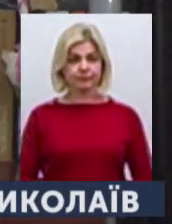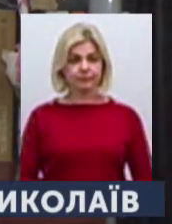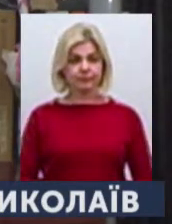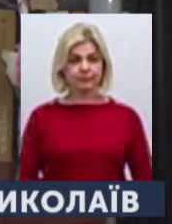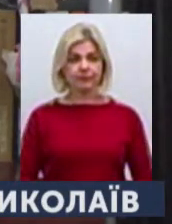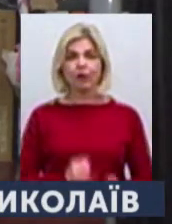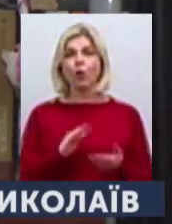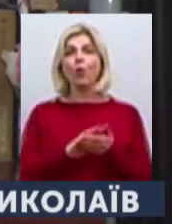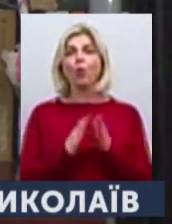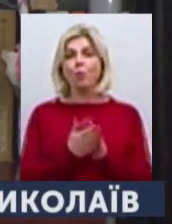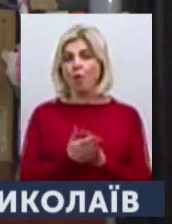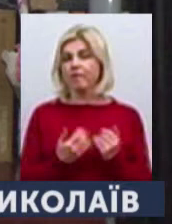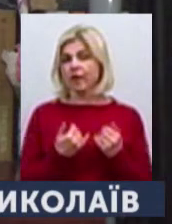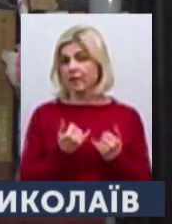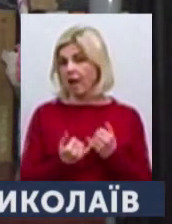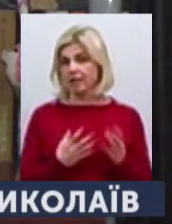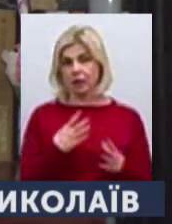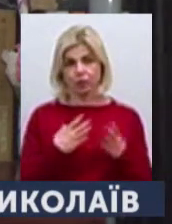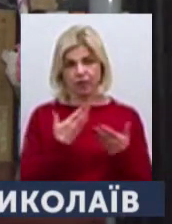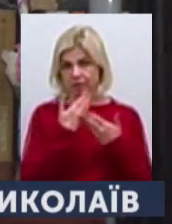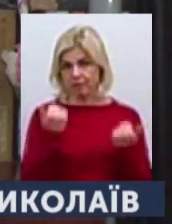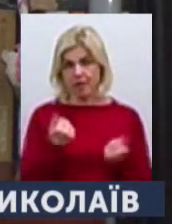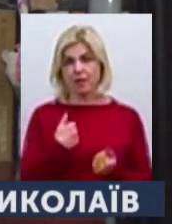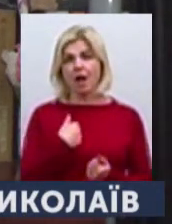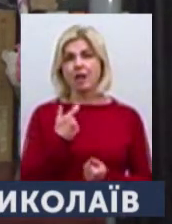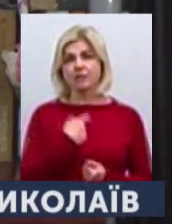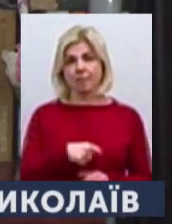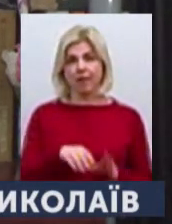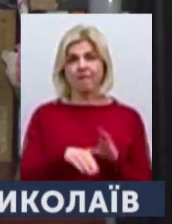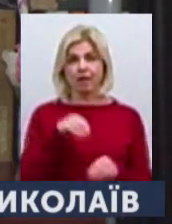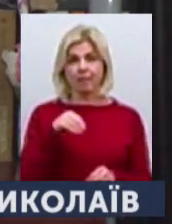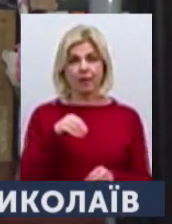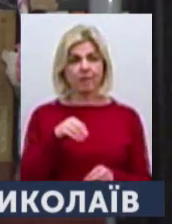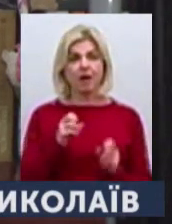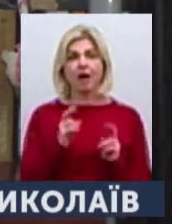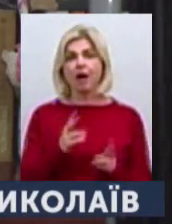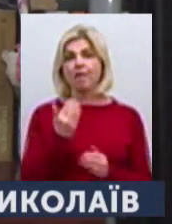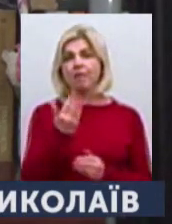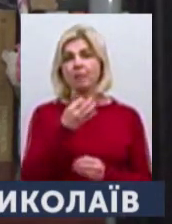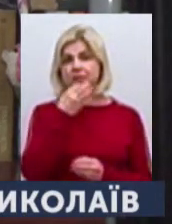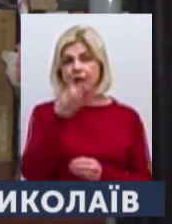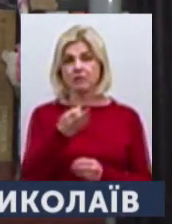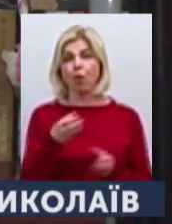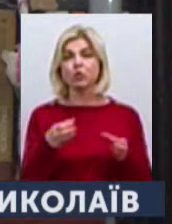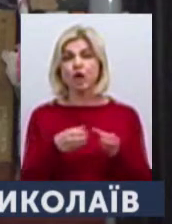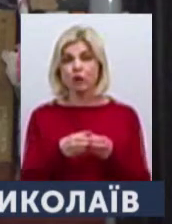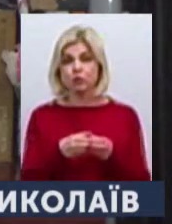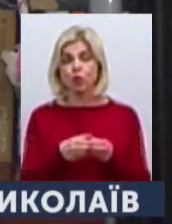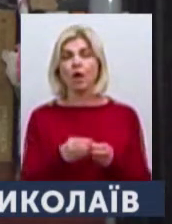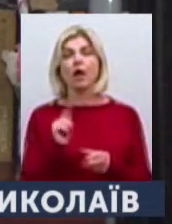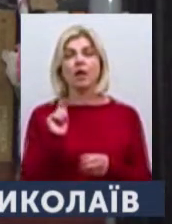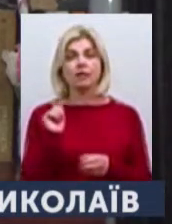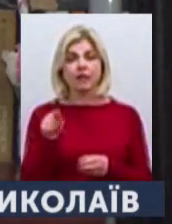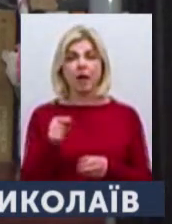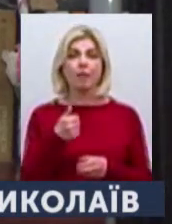Умов для тренування нема. Я собі вибрав, як би вам сказати, участок. Там